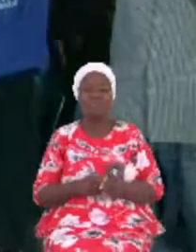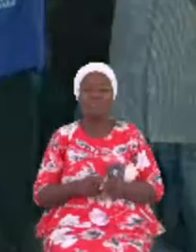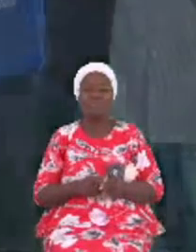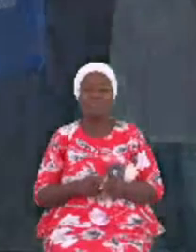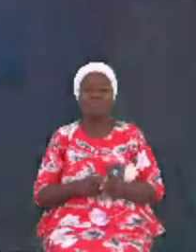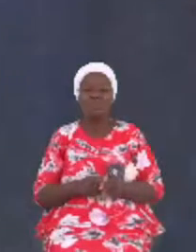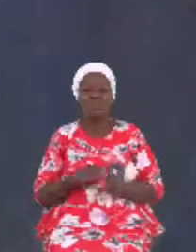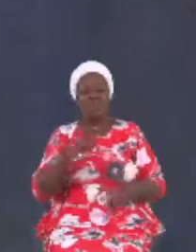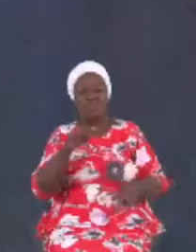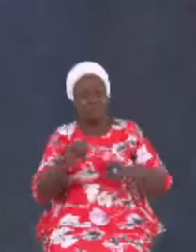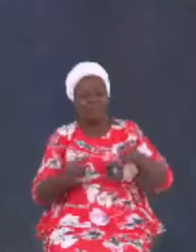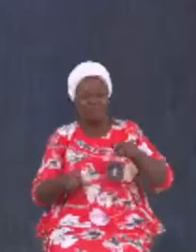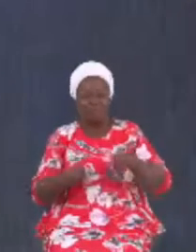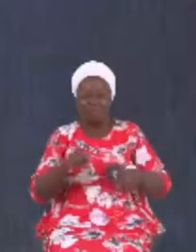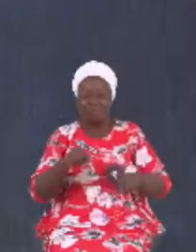Paralysie,